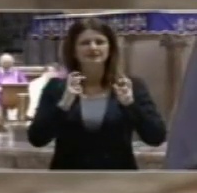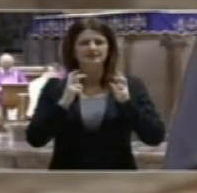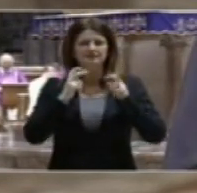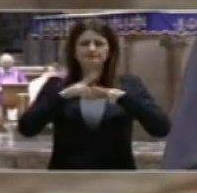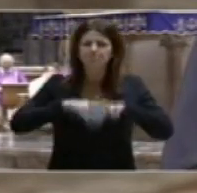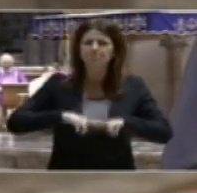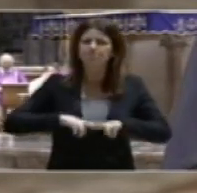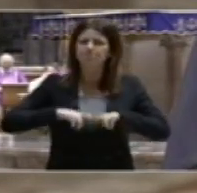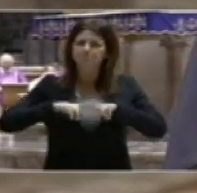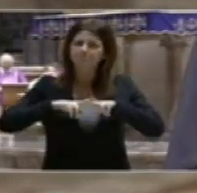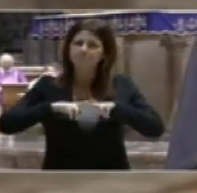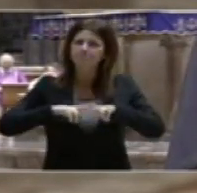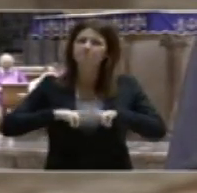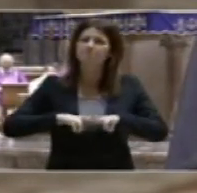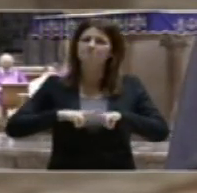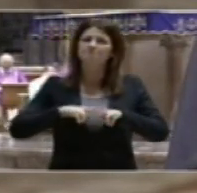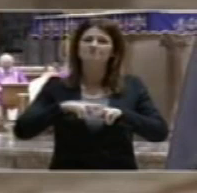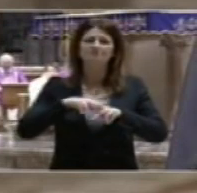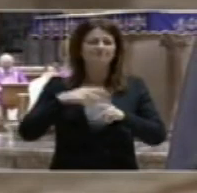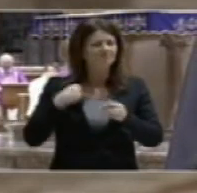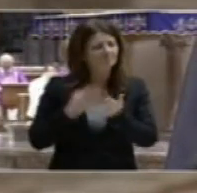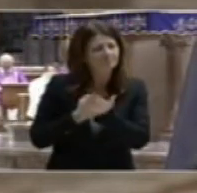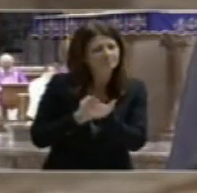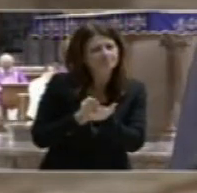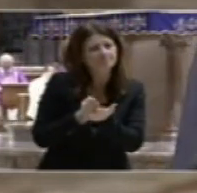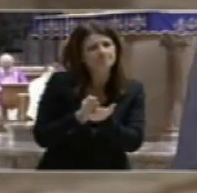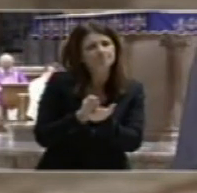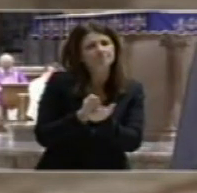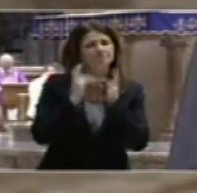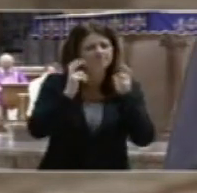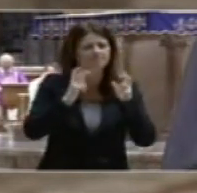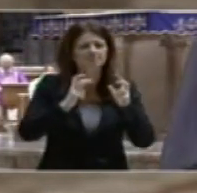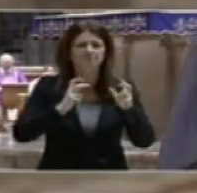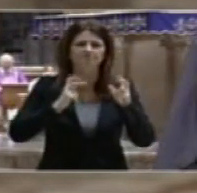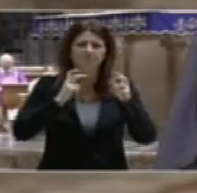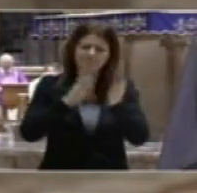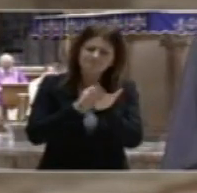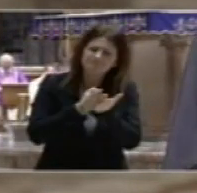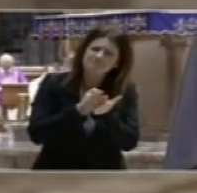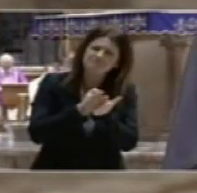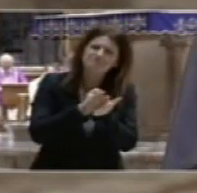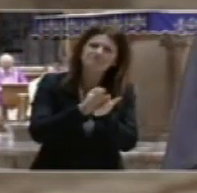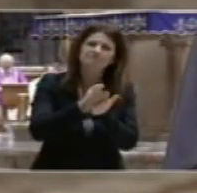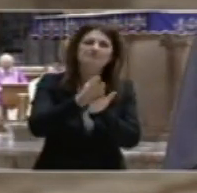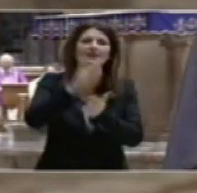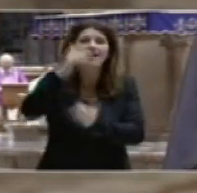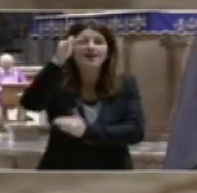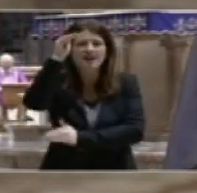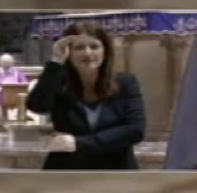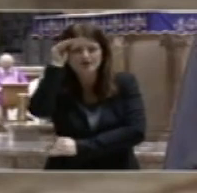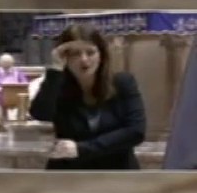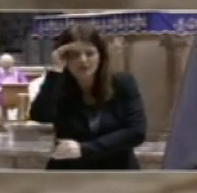disponetevi alla perseveranza, continuate a scrutare il